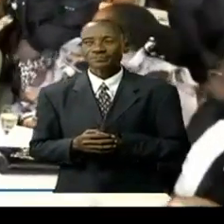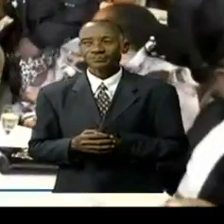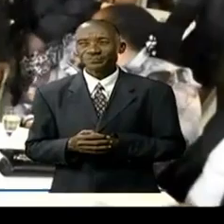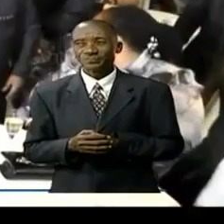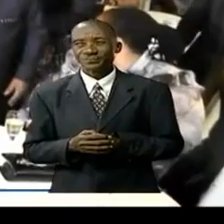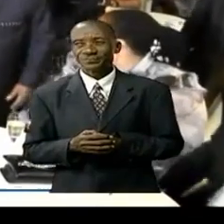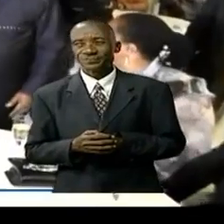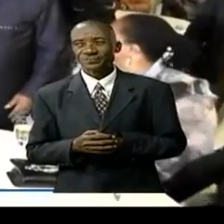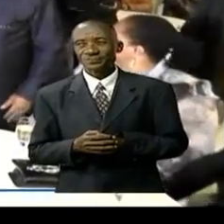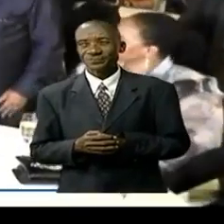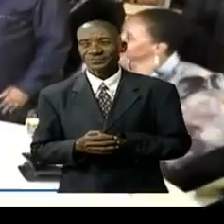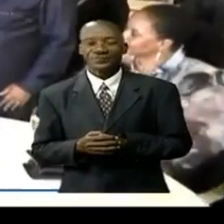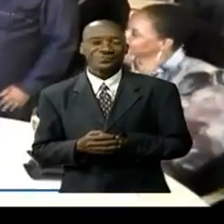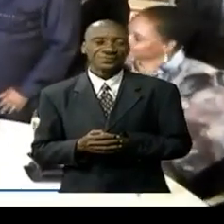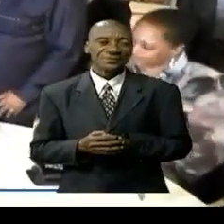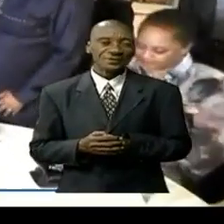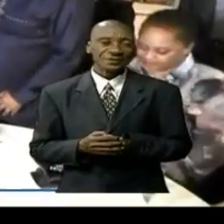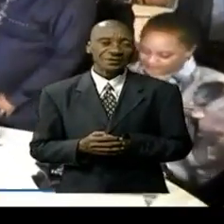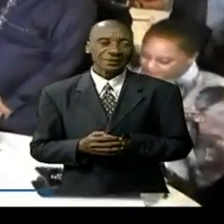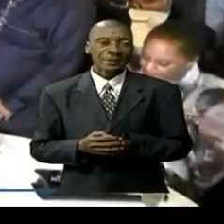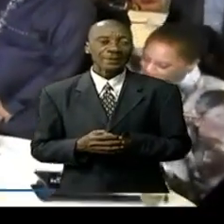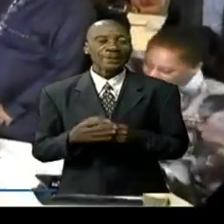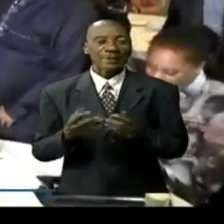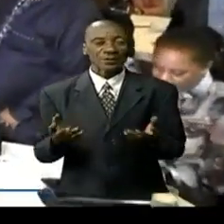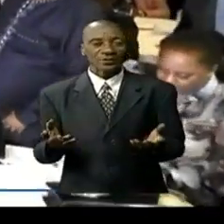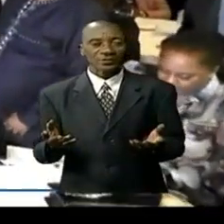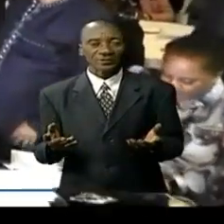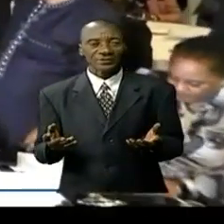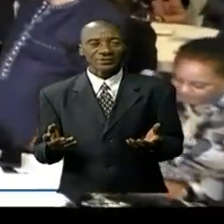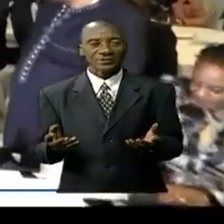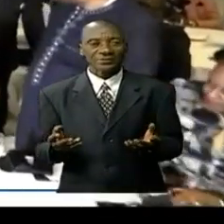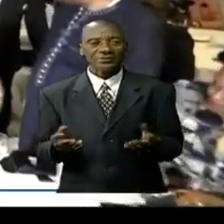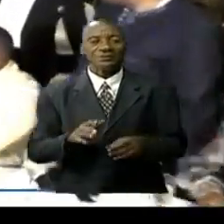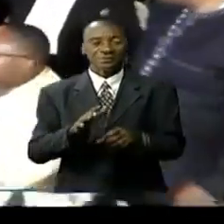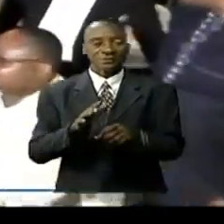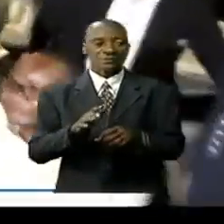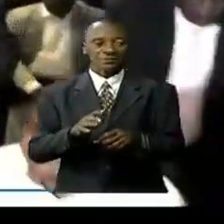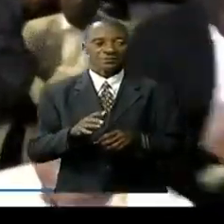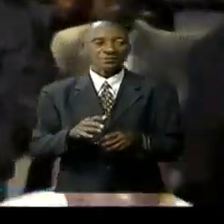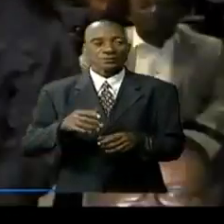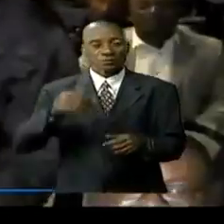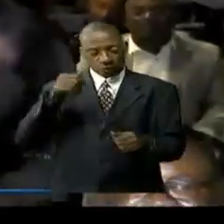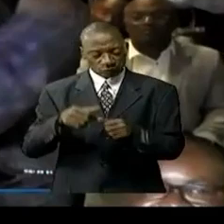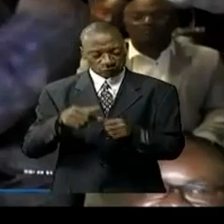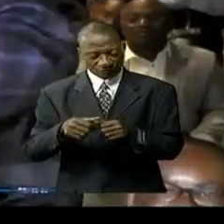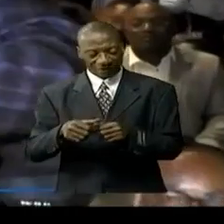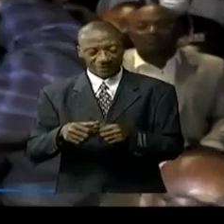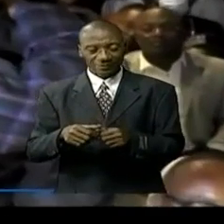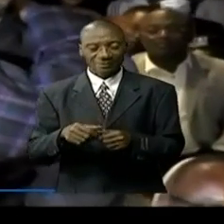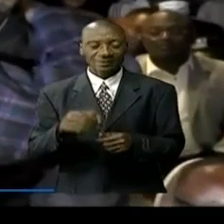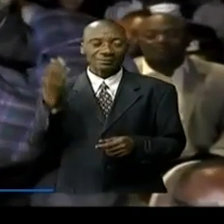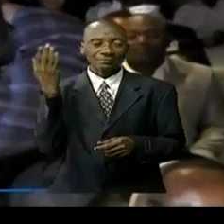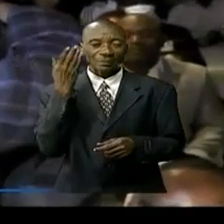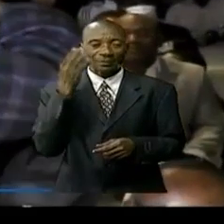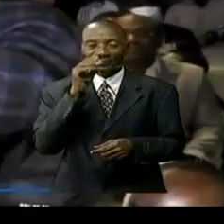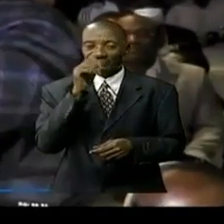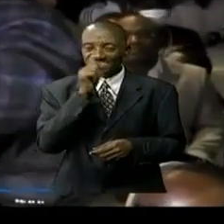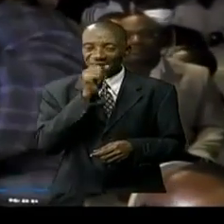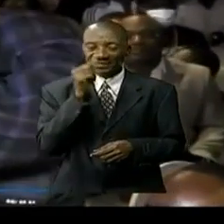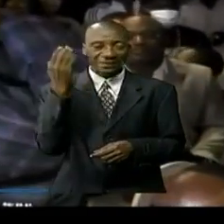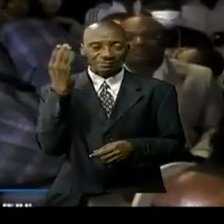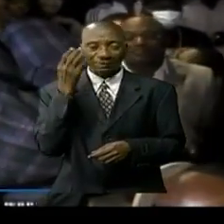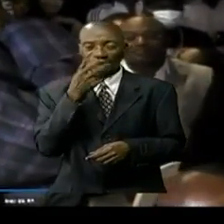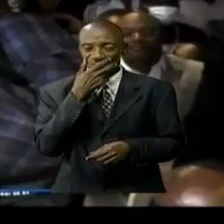L'image a presque volé la vedette de la soirée. En froid pendant plusieurs années, l'artiste et musicien Félix Ouazekwa a fait des